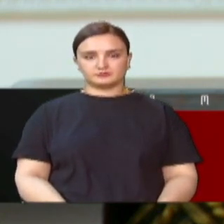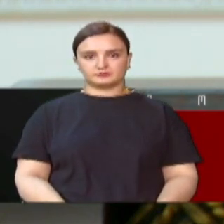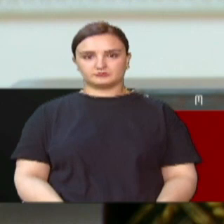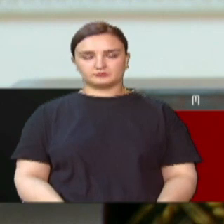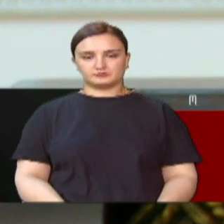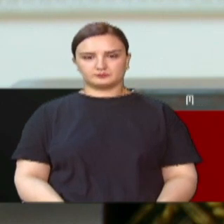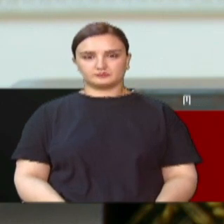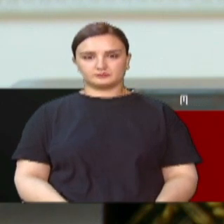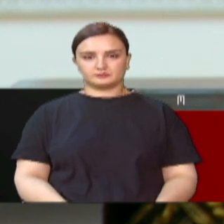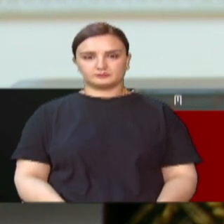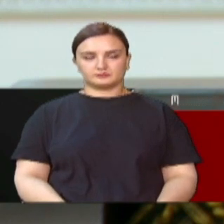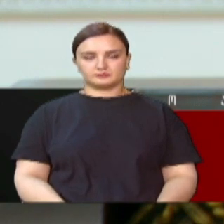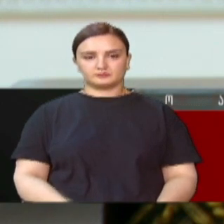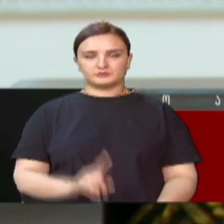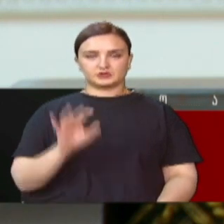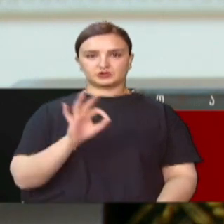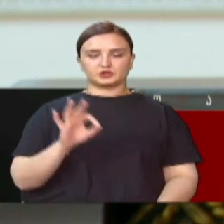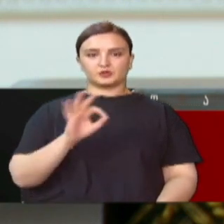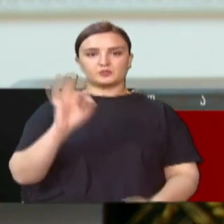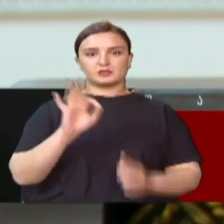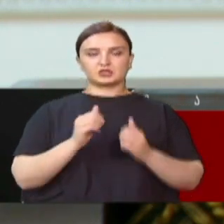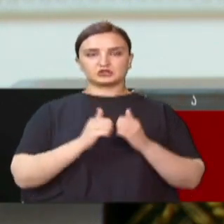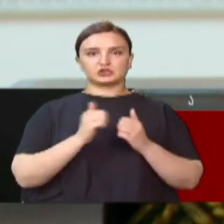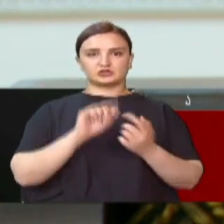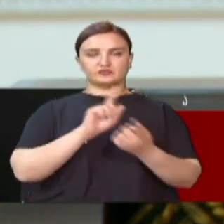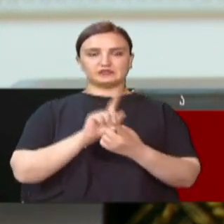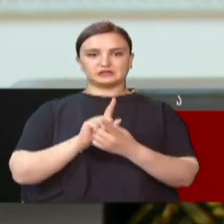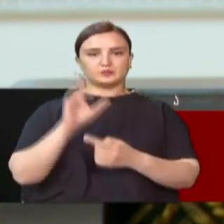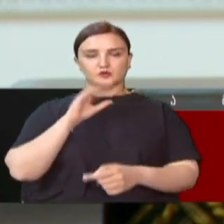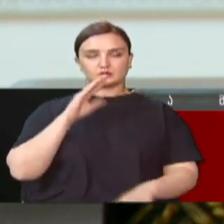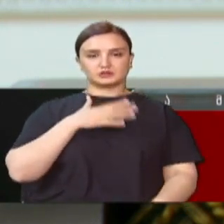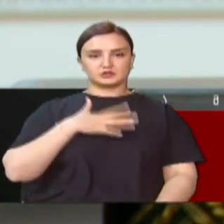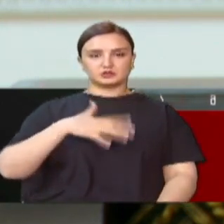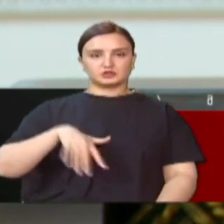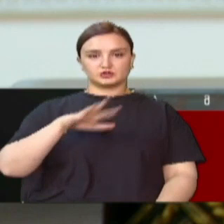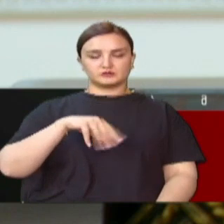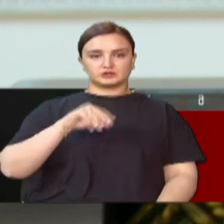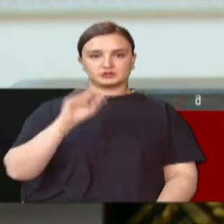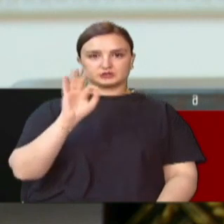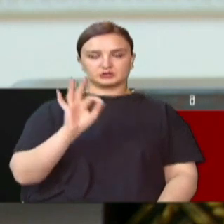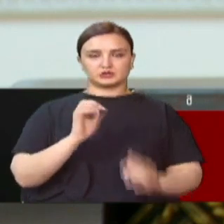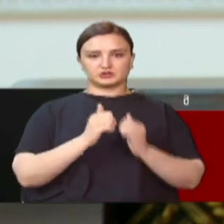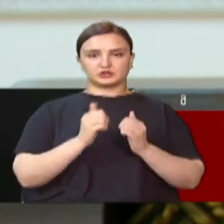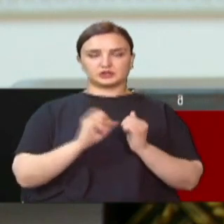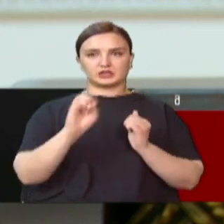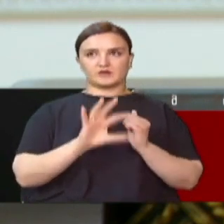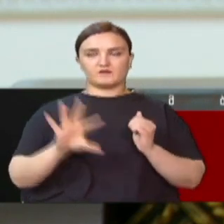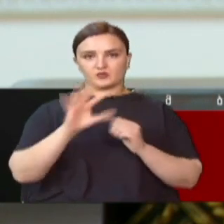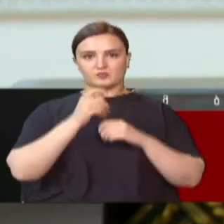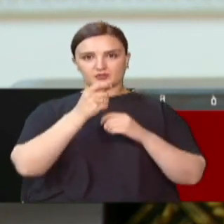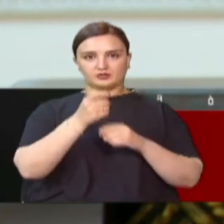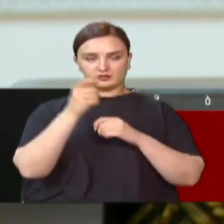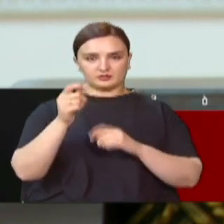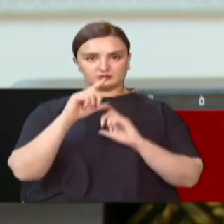წარმოდგენაში ნამდვილად დაიმკვიდრებს. ეხა რა შეეხება გახშირებულ ვიზიტებს, როცა ჩვენ დავდივართ ხშირად ევროპაში და არამხოლოდ